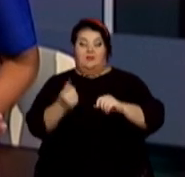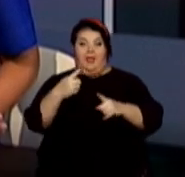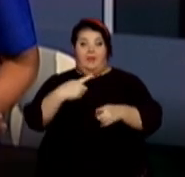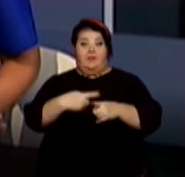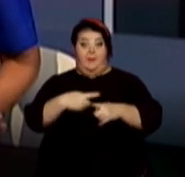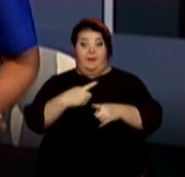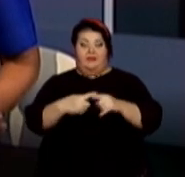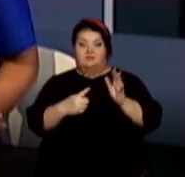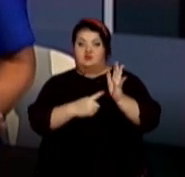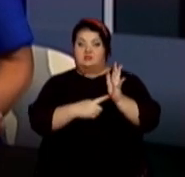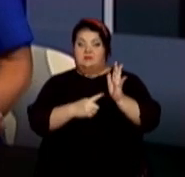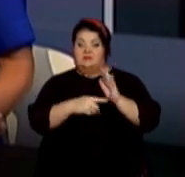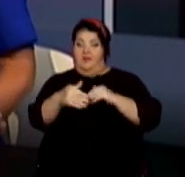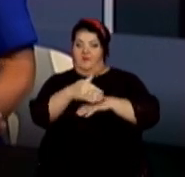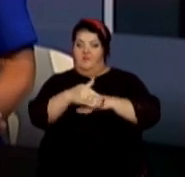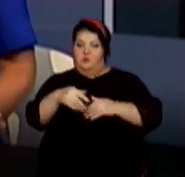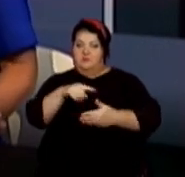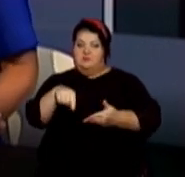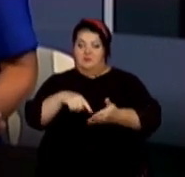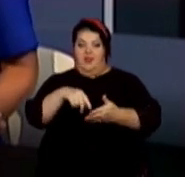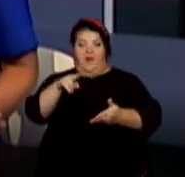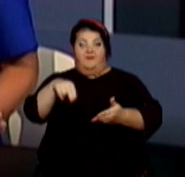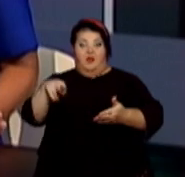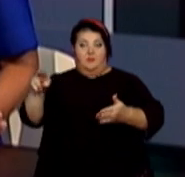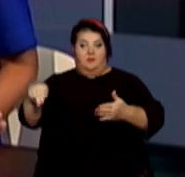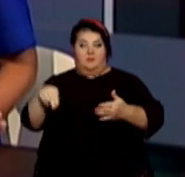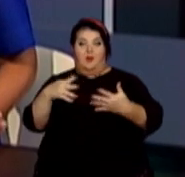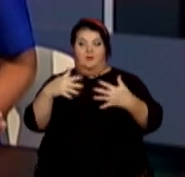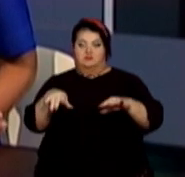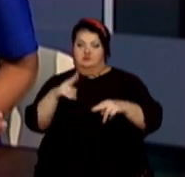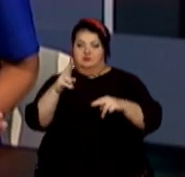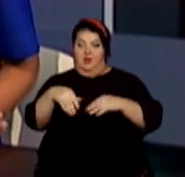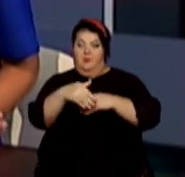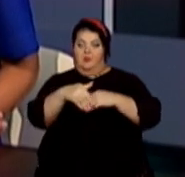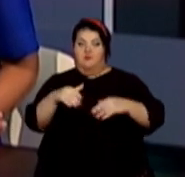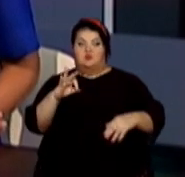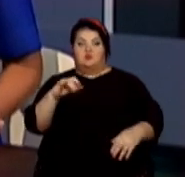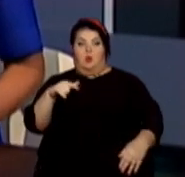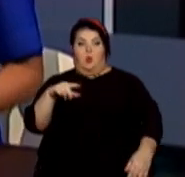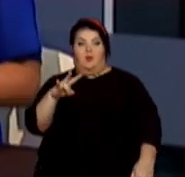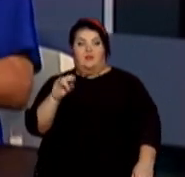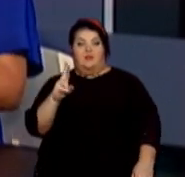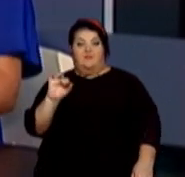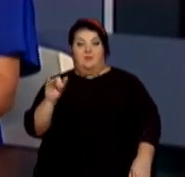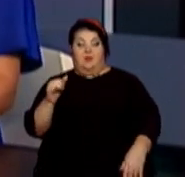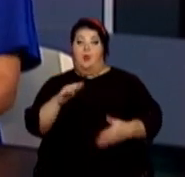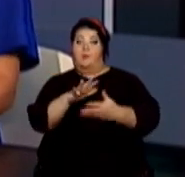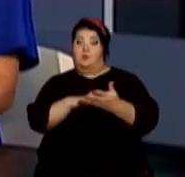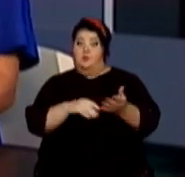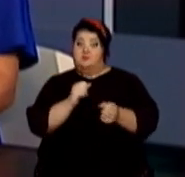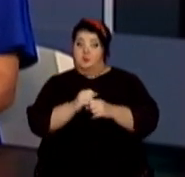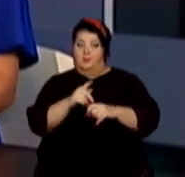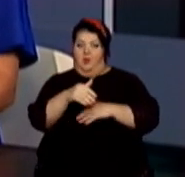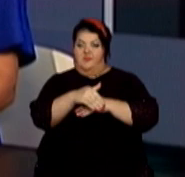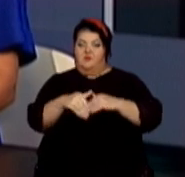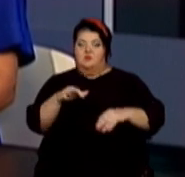вулиць міста. Фарбувати розмітку завершили по вулиці Огнівській. Продовжуються роботи по вулиці Яківчанській. Це у